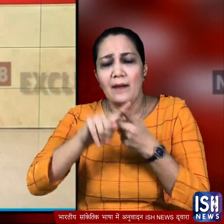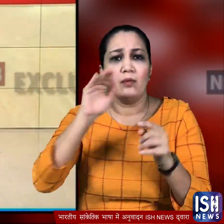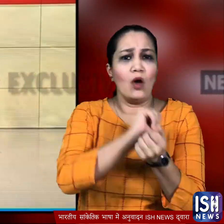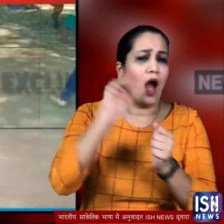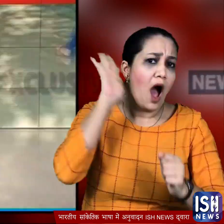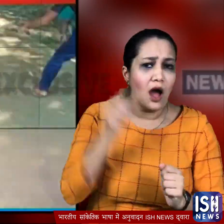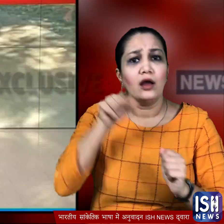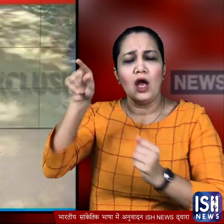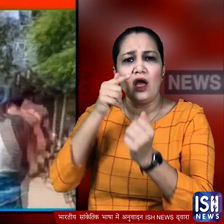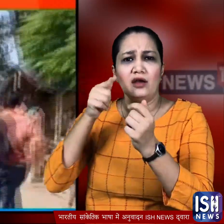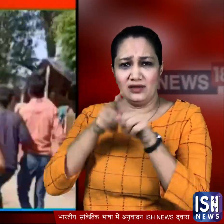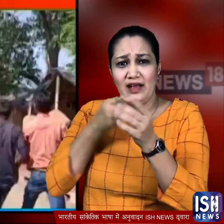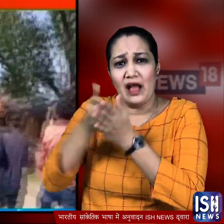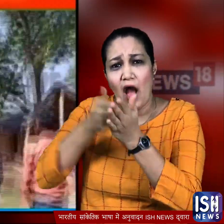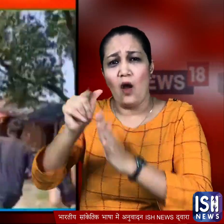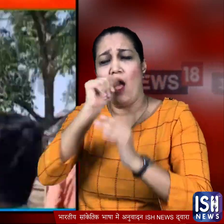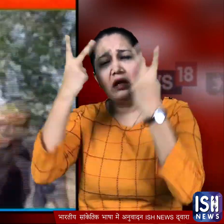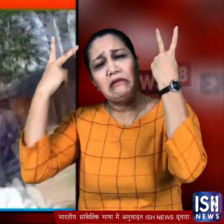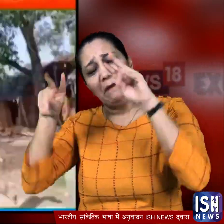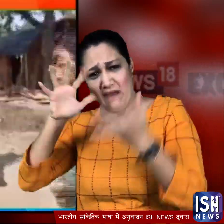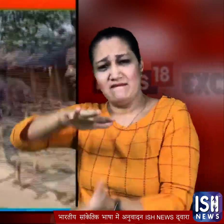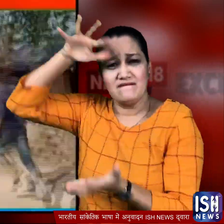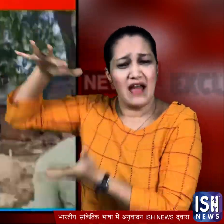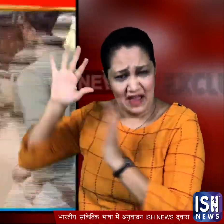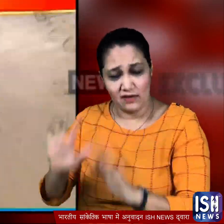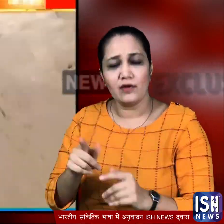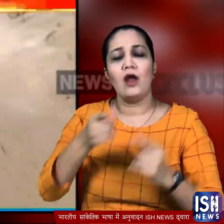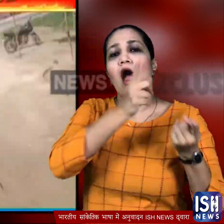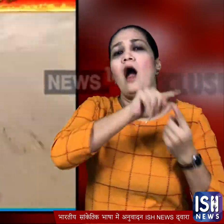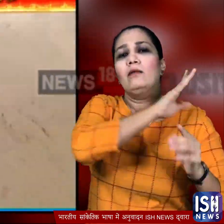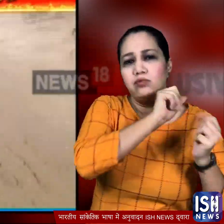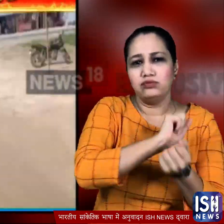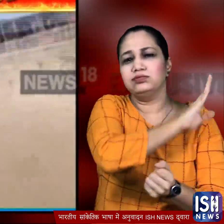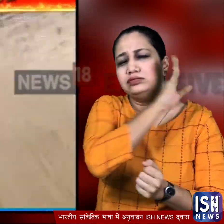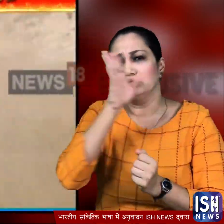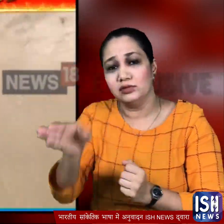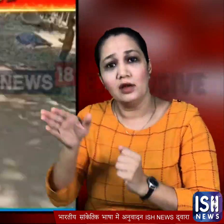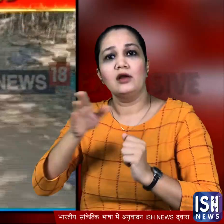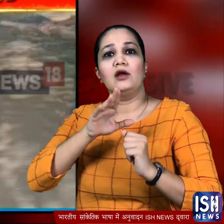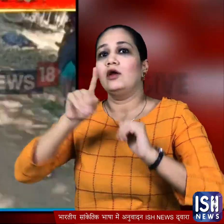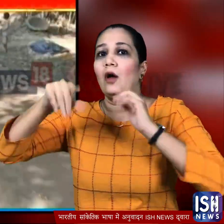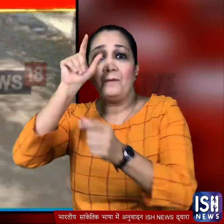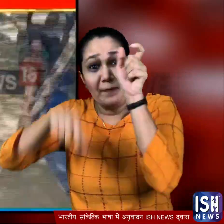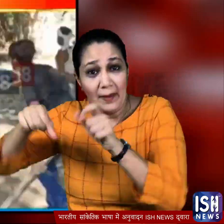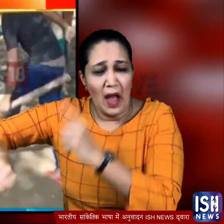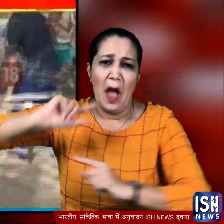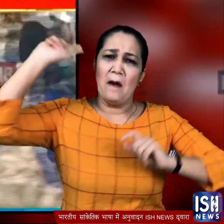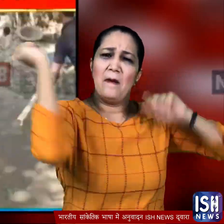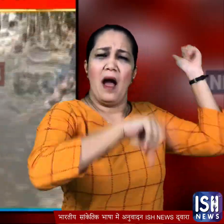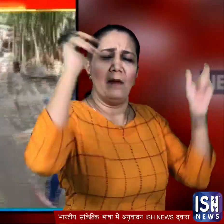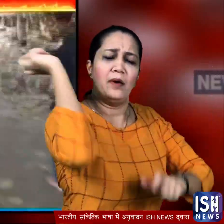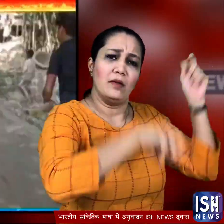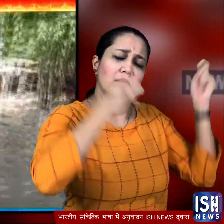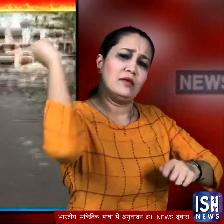होने की खबर मिली थी। लेकिन जब छापा मारने पुलिस वाले पहुंचे तो लोगों ने पुलिस पर हमला कर दिया।